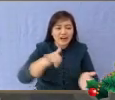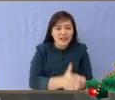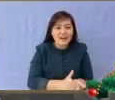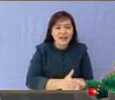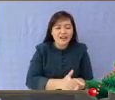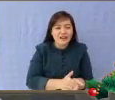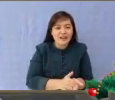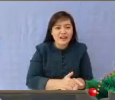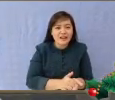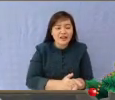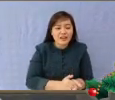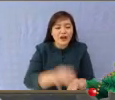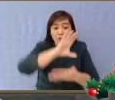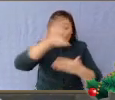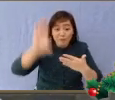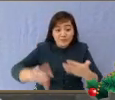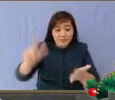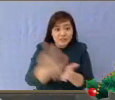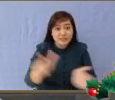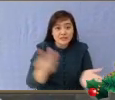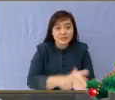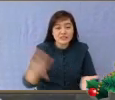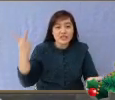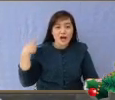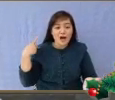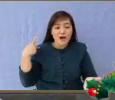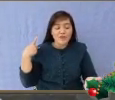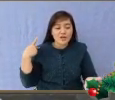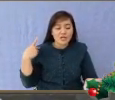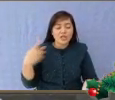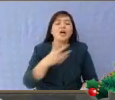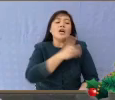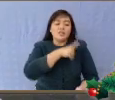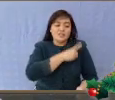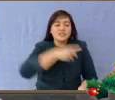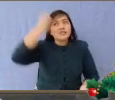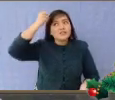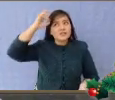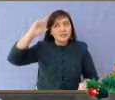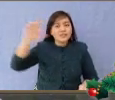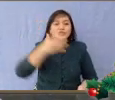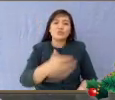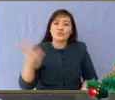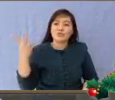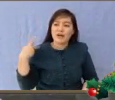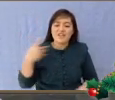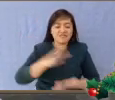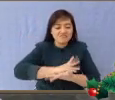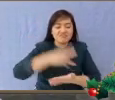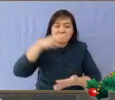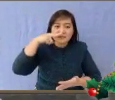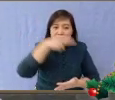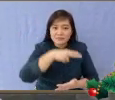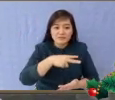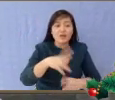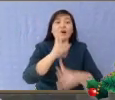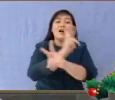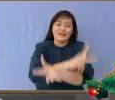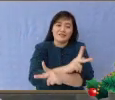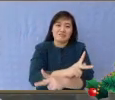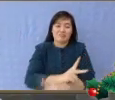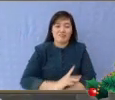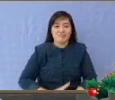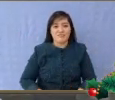Madali po tayong nagpapanik kapag nabasa natin yung COVID-19, nagpapanik na po tayo agad, and